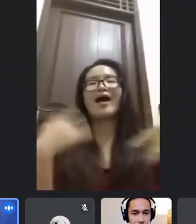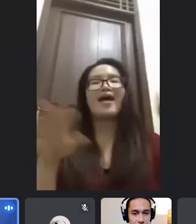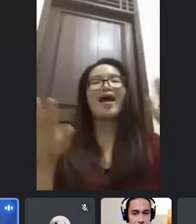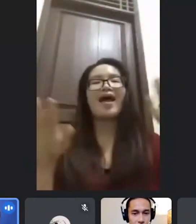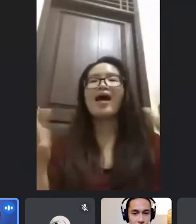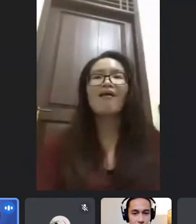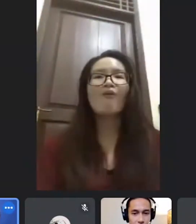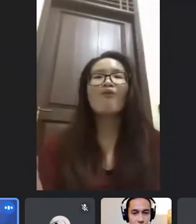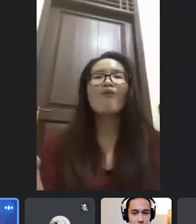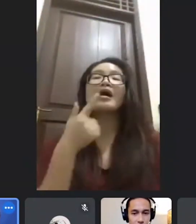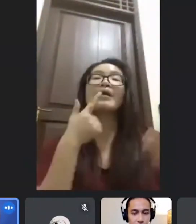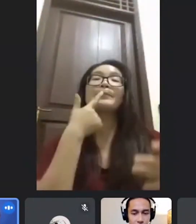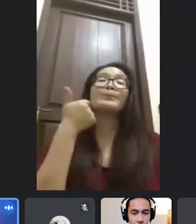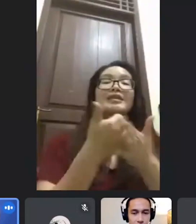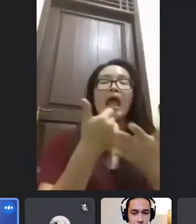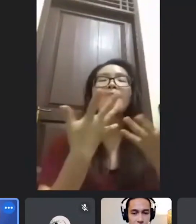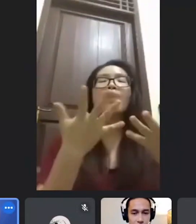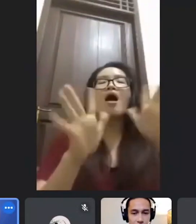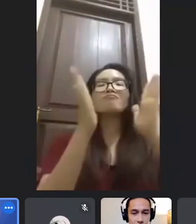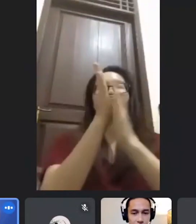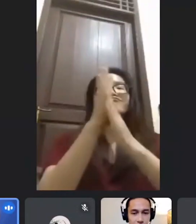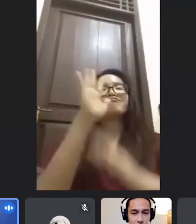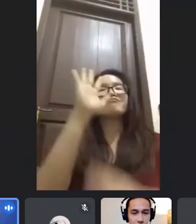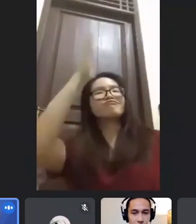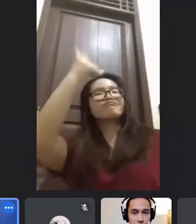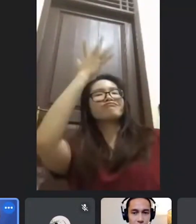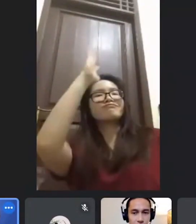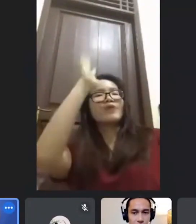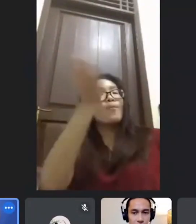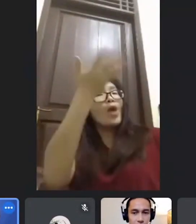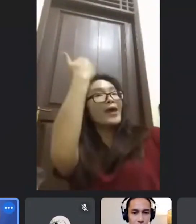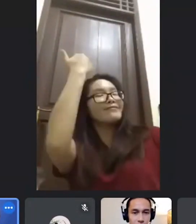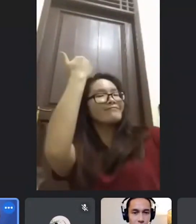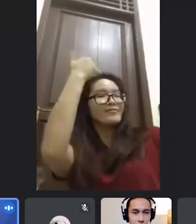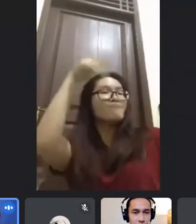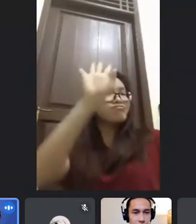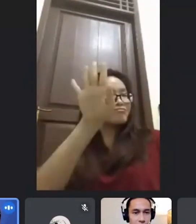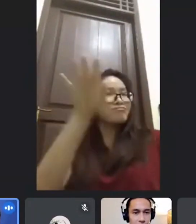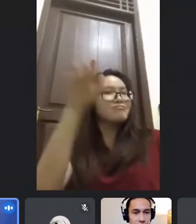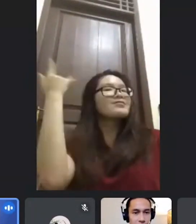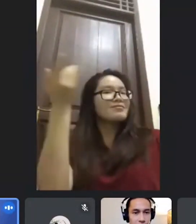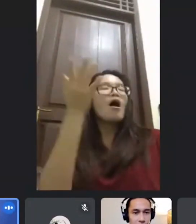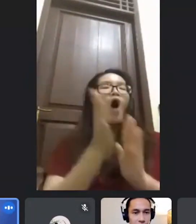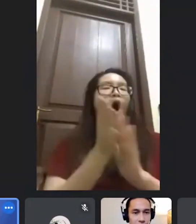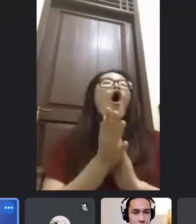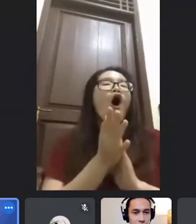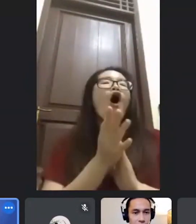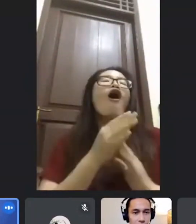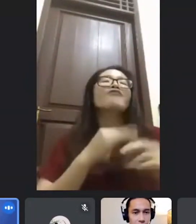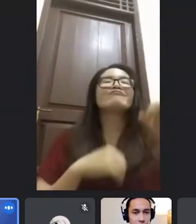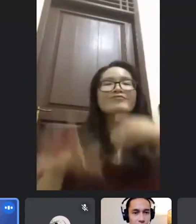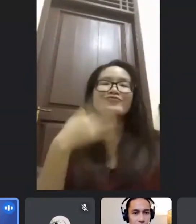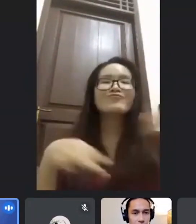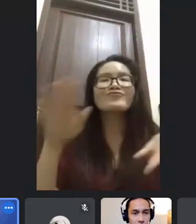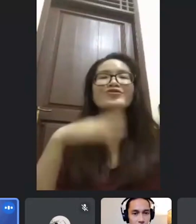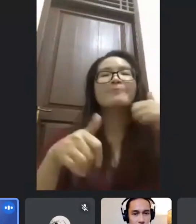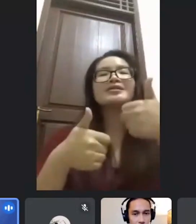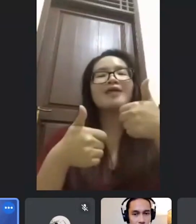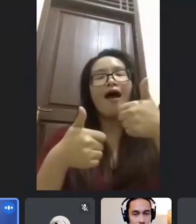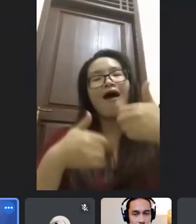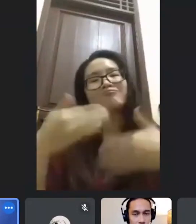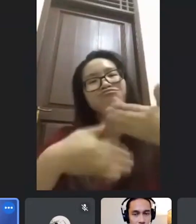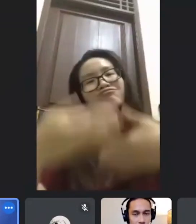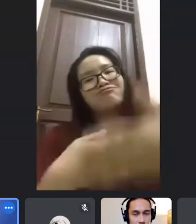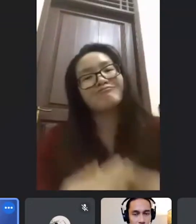warnanya pun akan berbeda seperti itu Saya hanya mengandalkan hanya mengandalkan dari segi pencahayaan